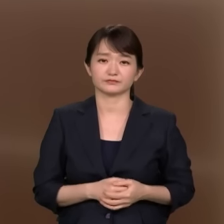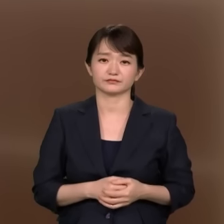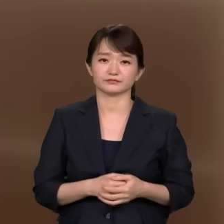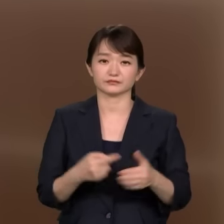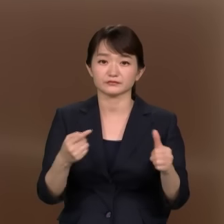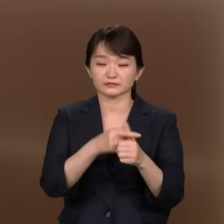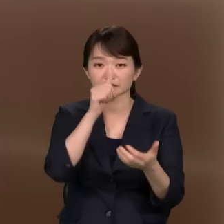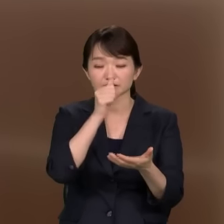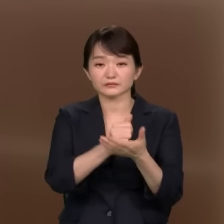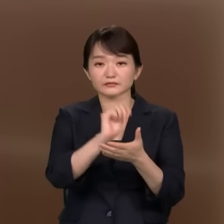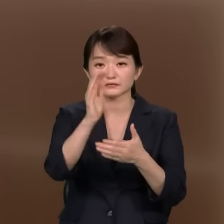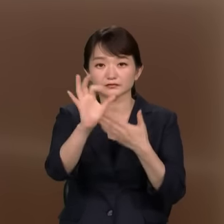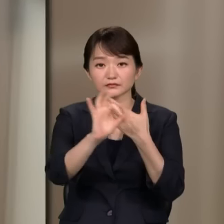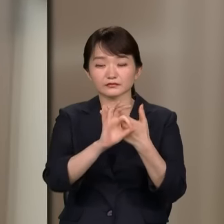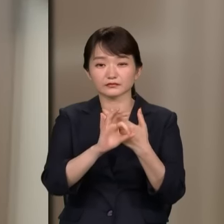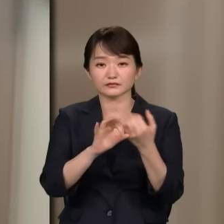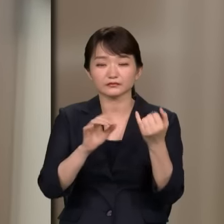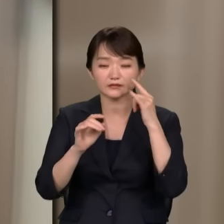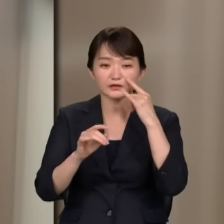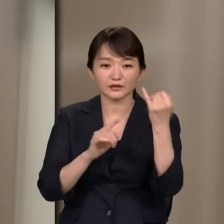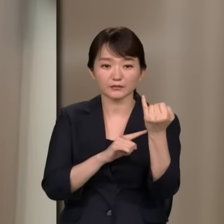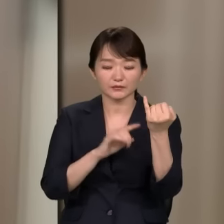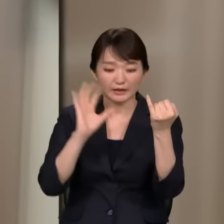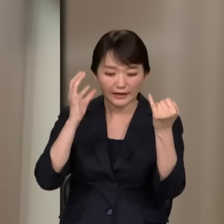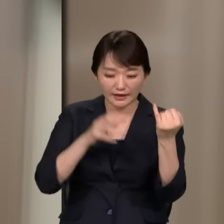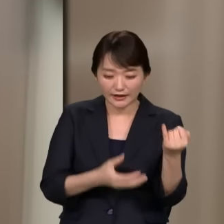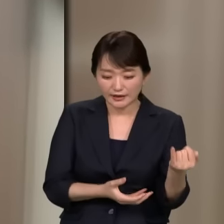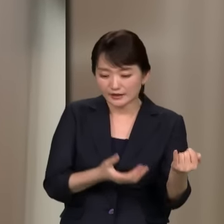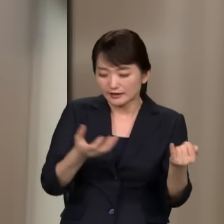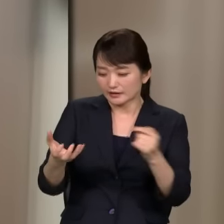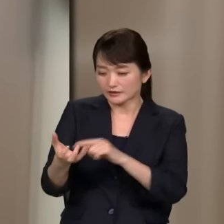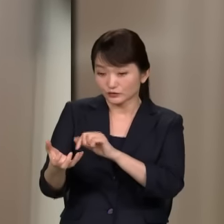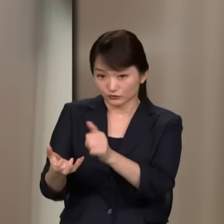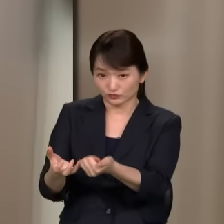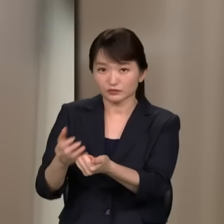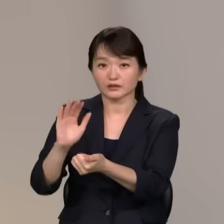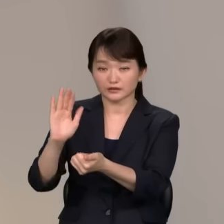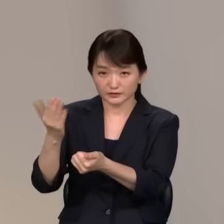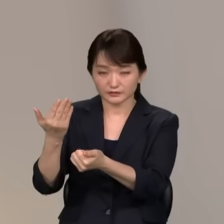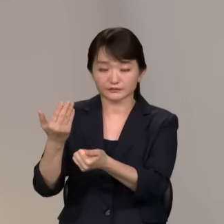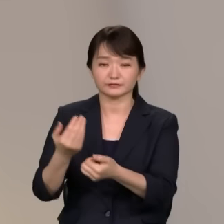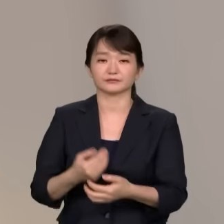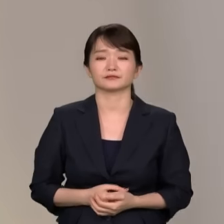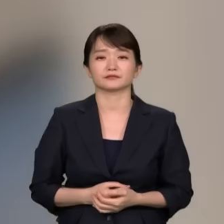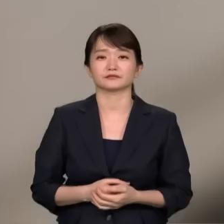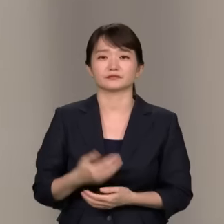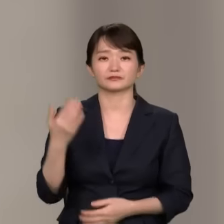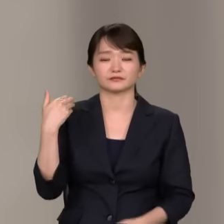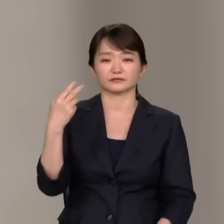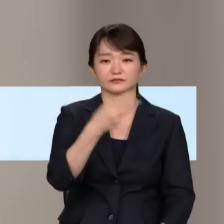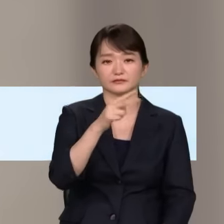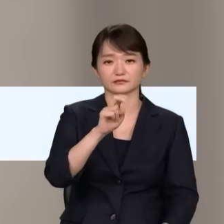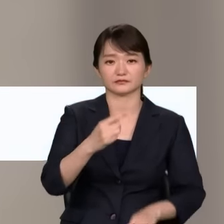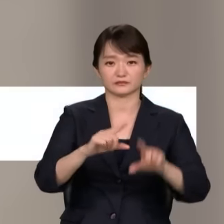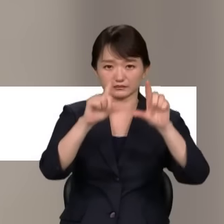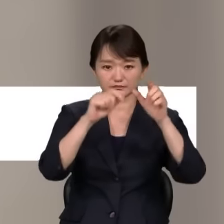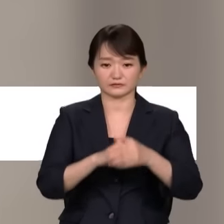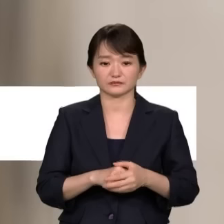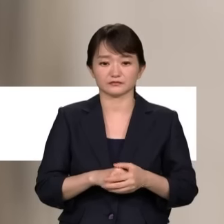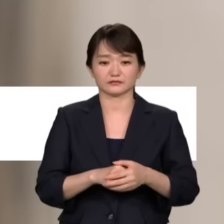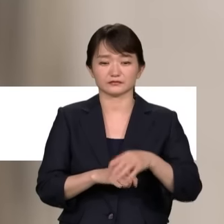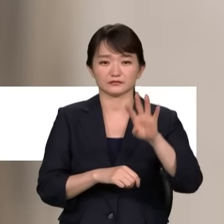살인죄가 성립하려면 산모에게서 태아를 꺼냈을 때 아이가 숨진 상태여야 합니다. 지난 2021년에는